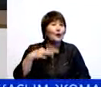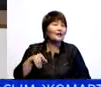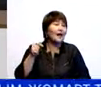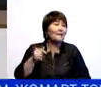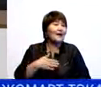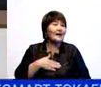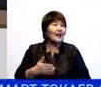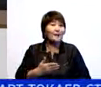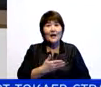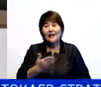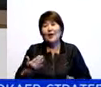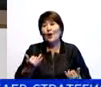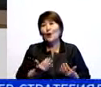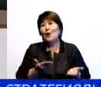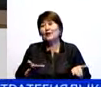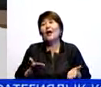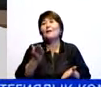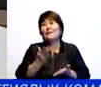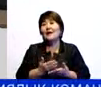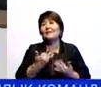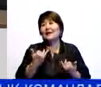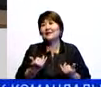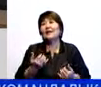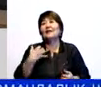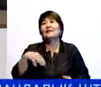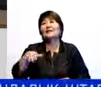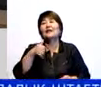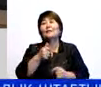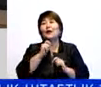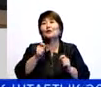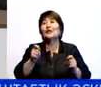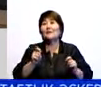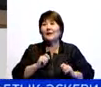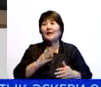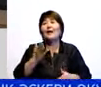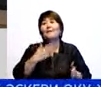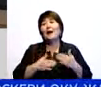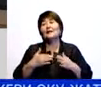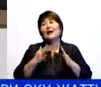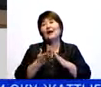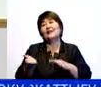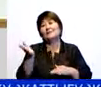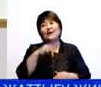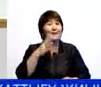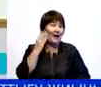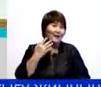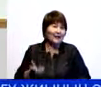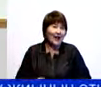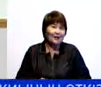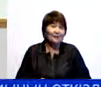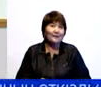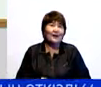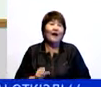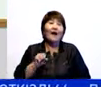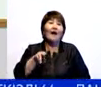мың рахмет, сіздерден қонақжай ел бар ма сірә? Сыр елі бас жүлдені беріп жер деп мақтанып айтып барым Алматыға. Алтай мен